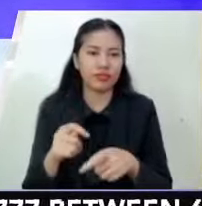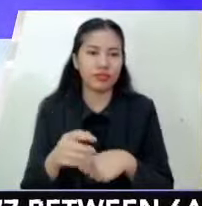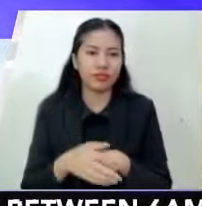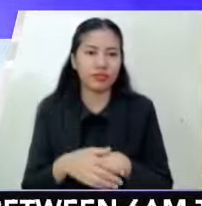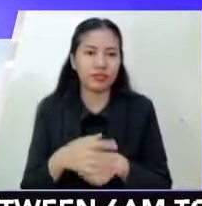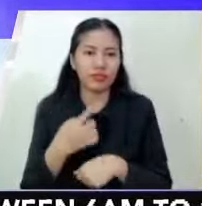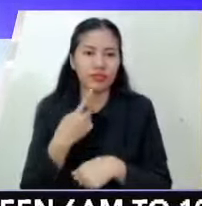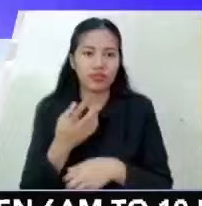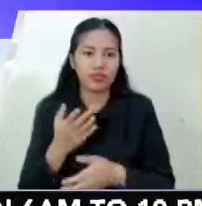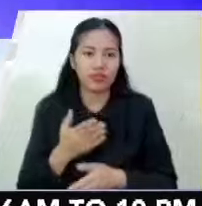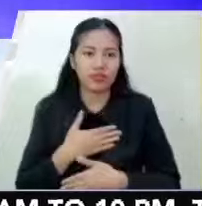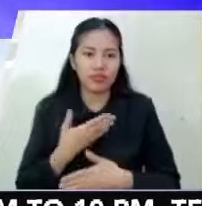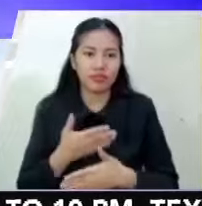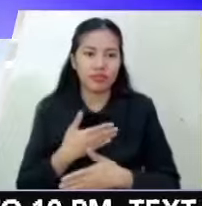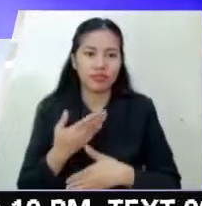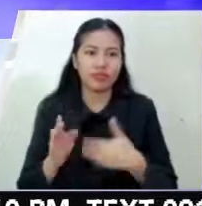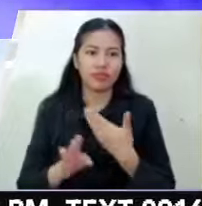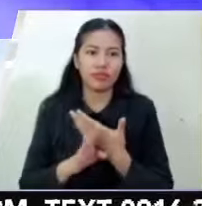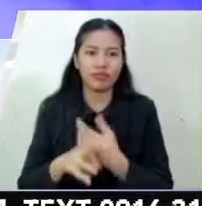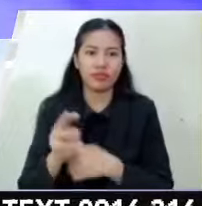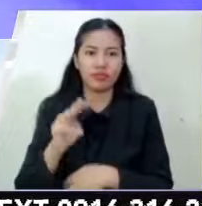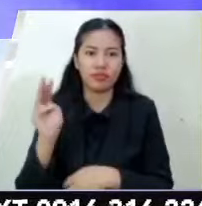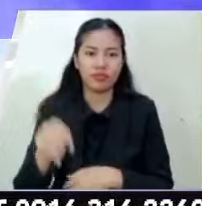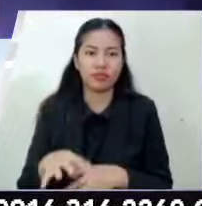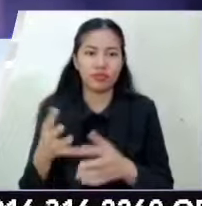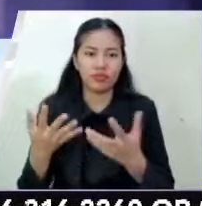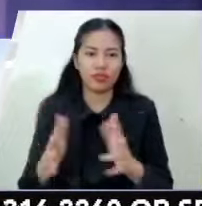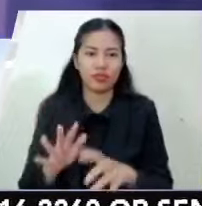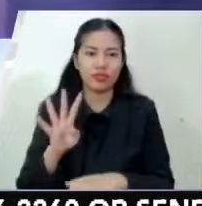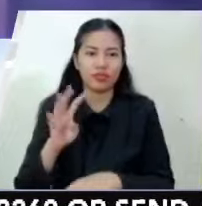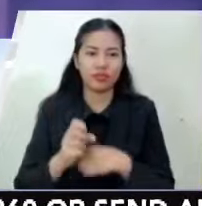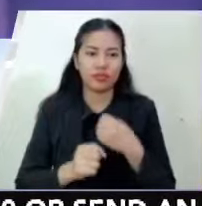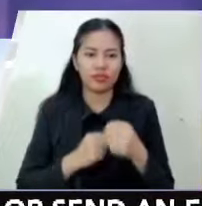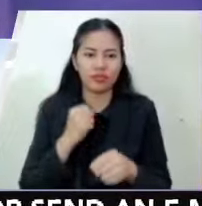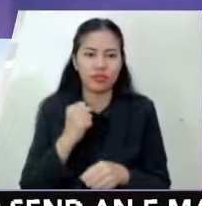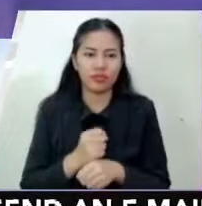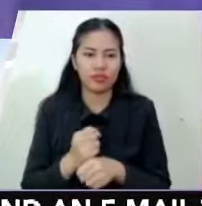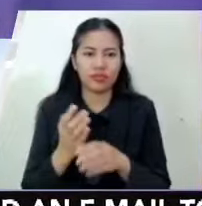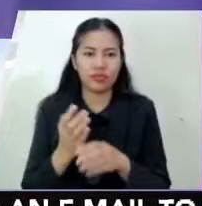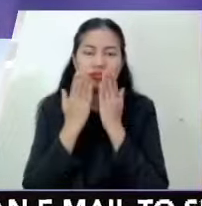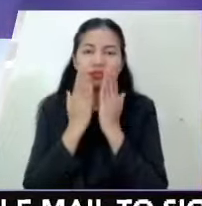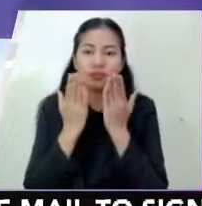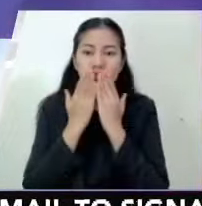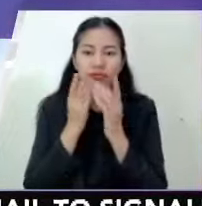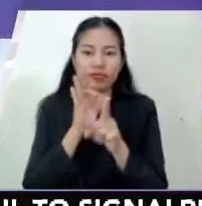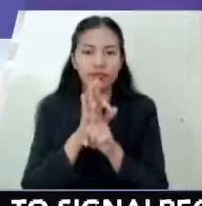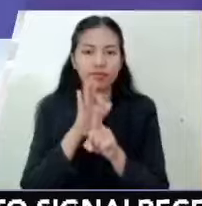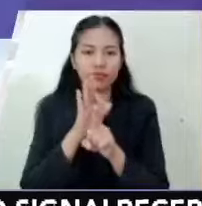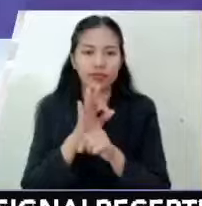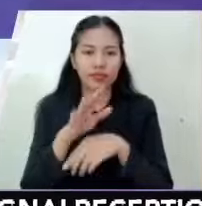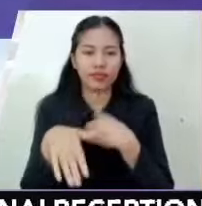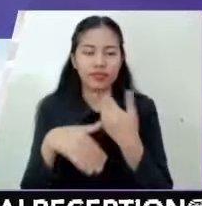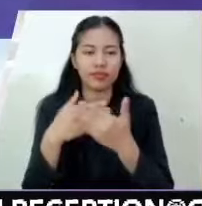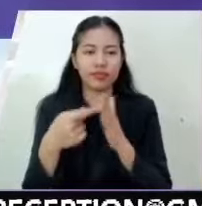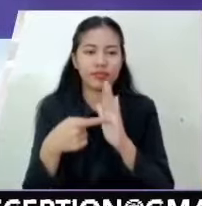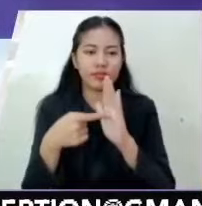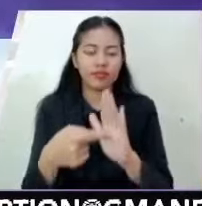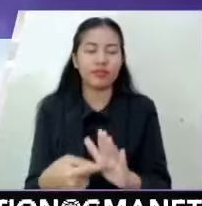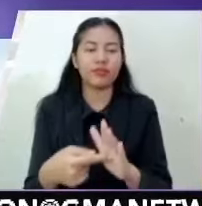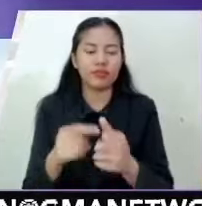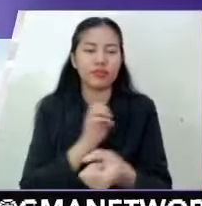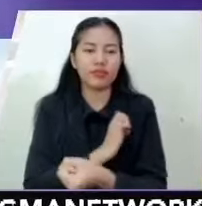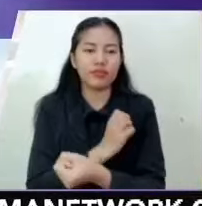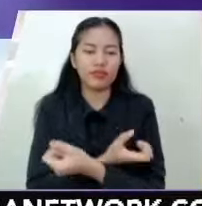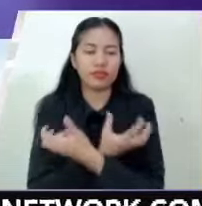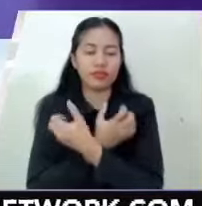sa Maynila makalipas ang 4 na taon. Pinasalamatan naman niya ang fans sa ipinakitang energy at passion